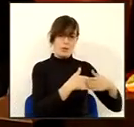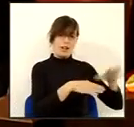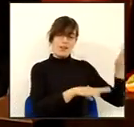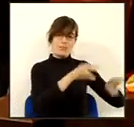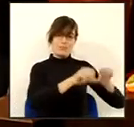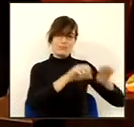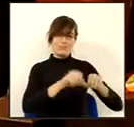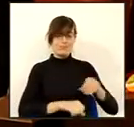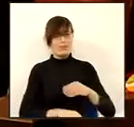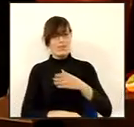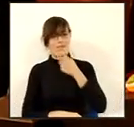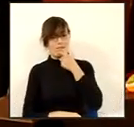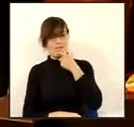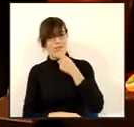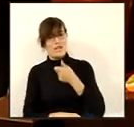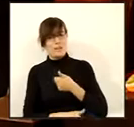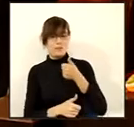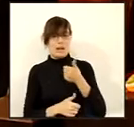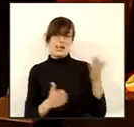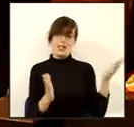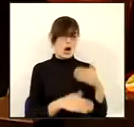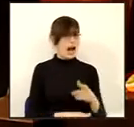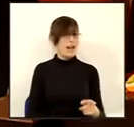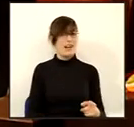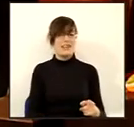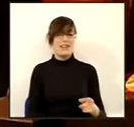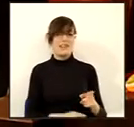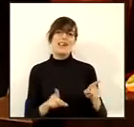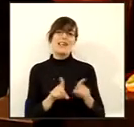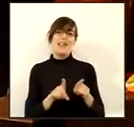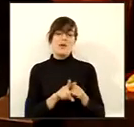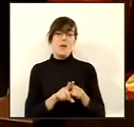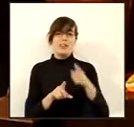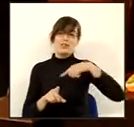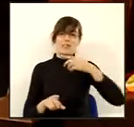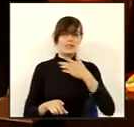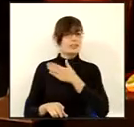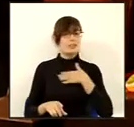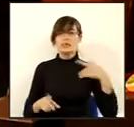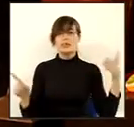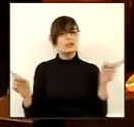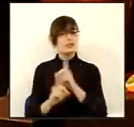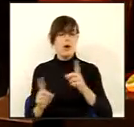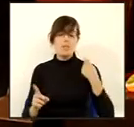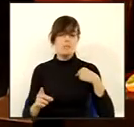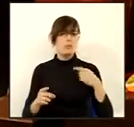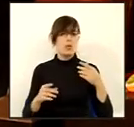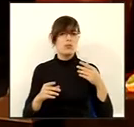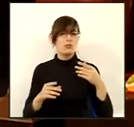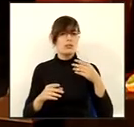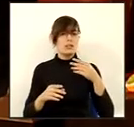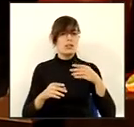recollida de deixalles porta a porta al centre de la nostra ciutat, com tampoc volíem que es fes aquest sistema de recollida al reste de la